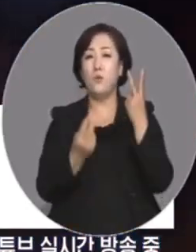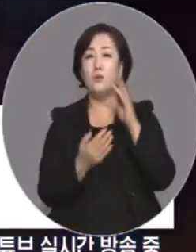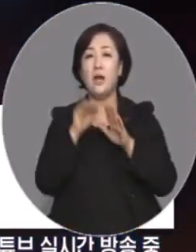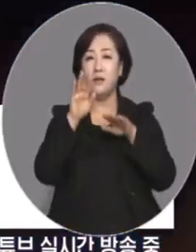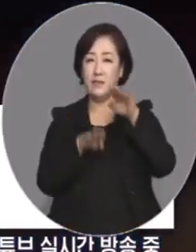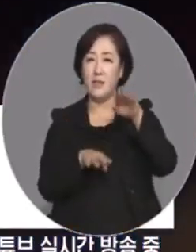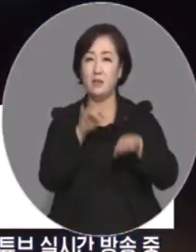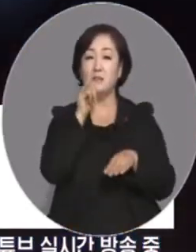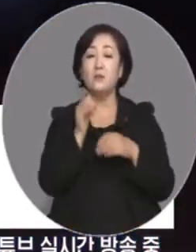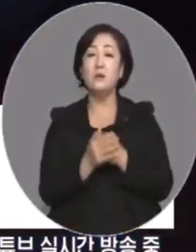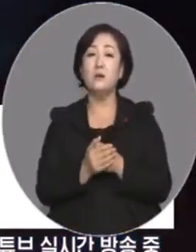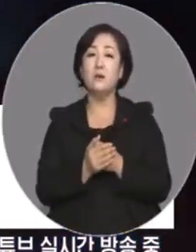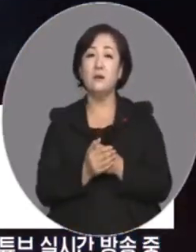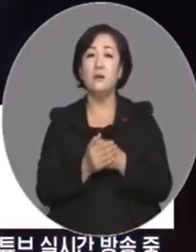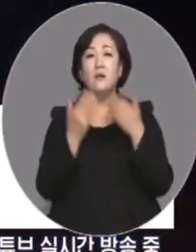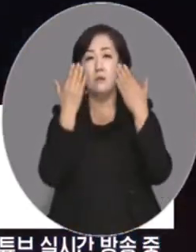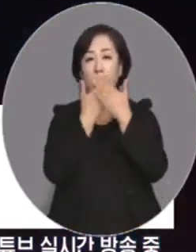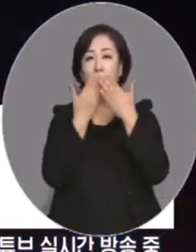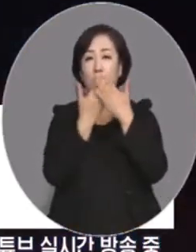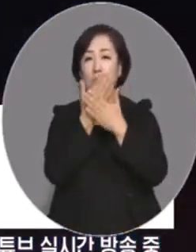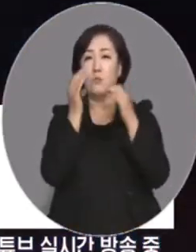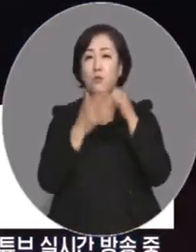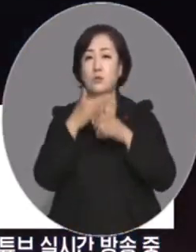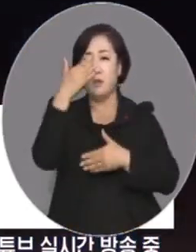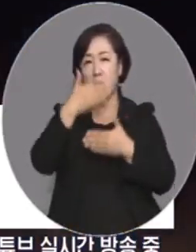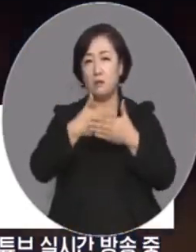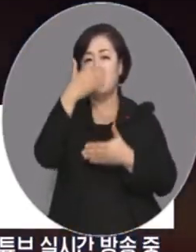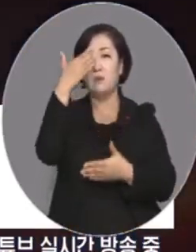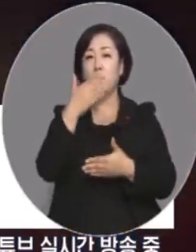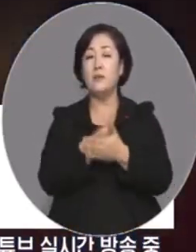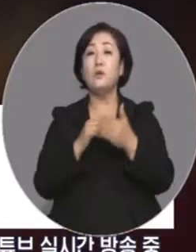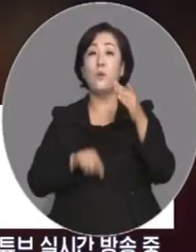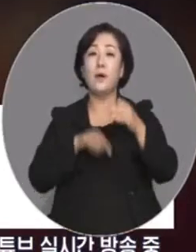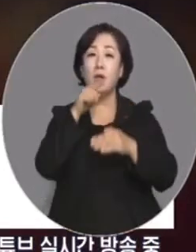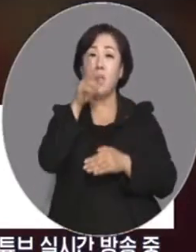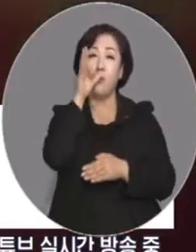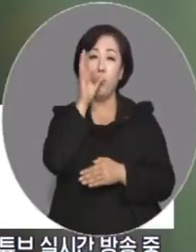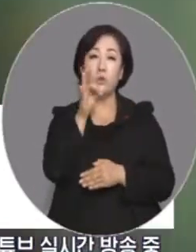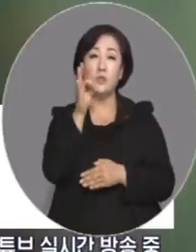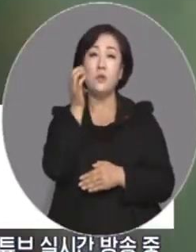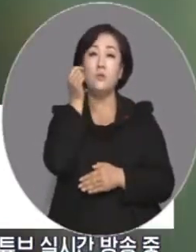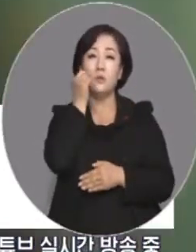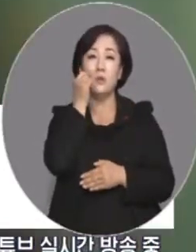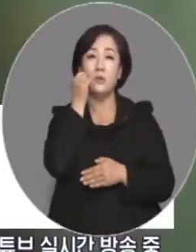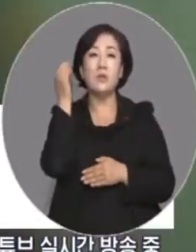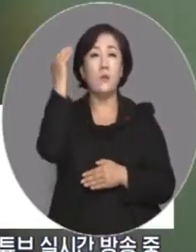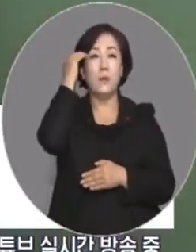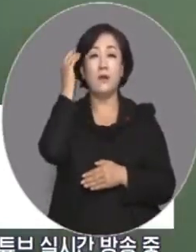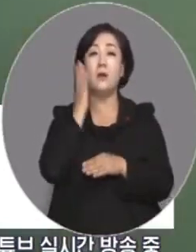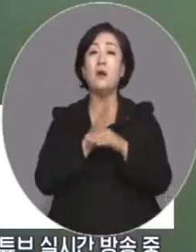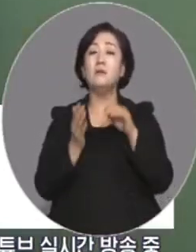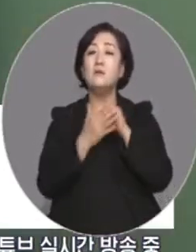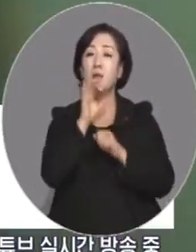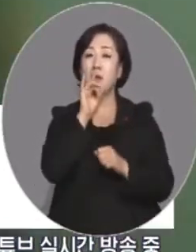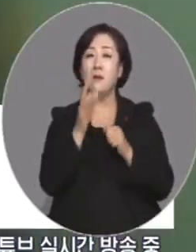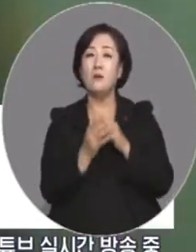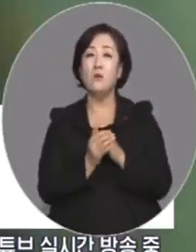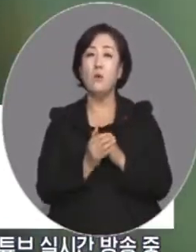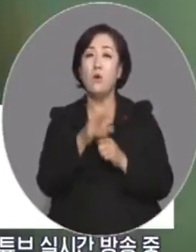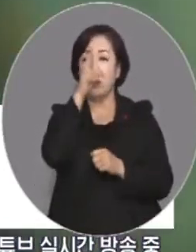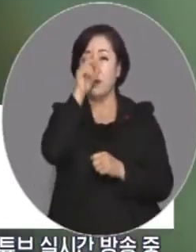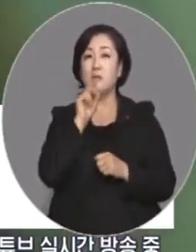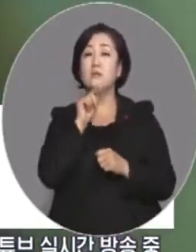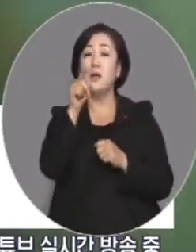차이점이 있었습니다. 불투명 시트지와 커튼으로 밖에서 안을 전혀 볼 수 없게 만들어 놨거든요. 그렇다 보니